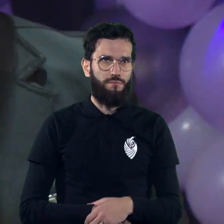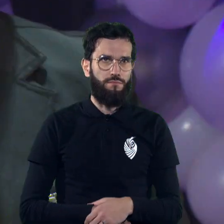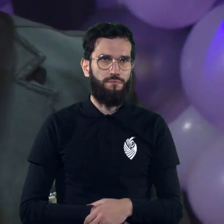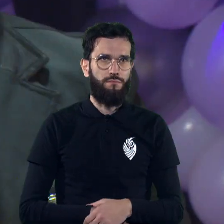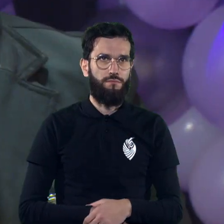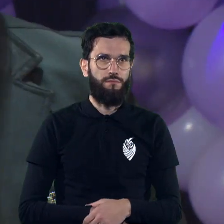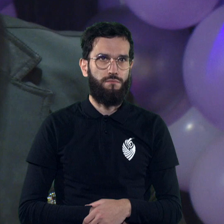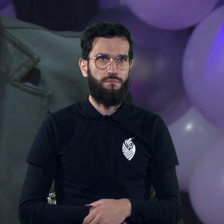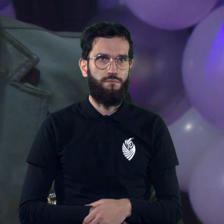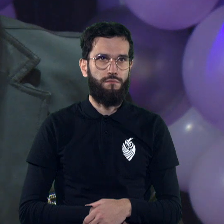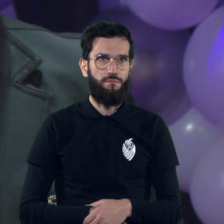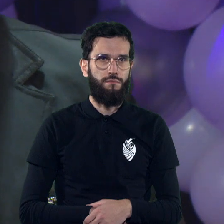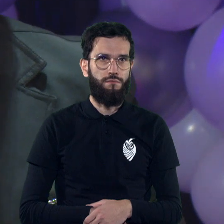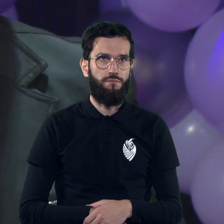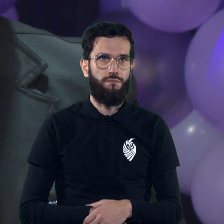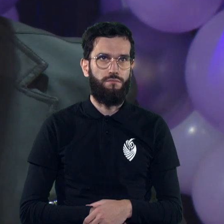Nie.